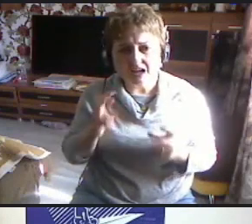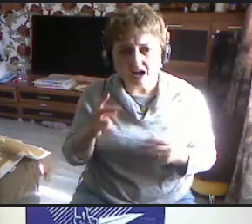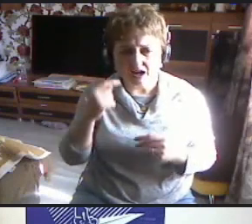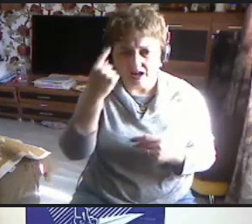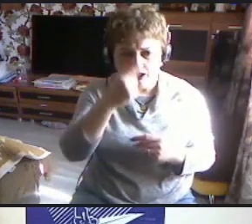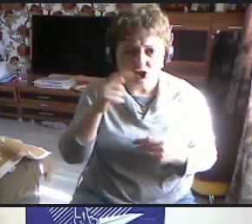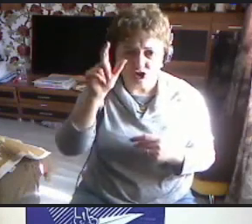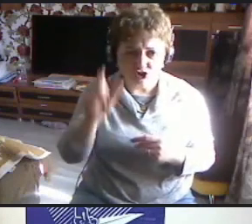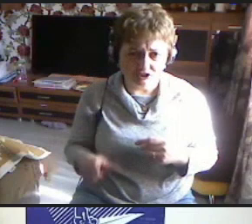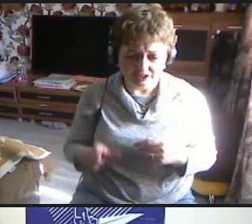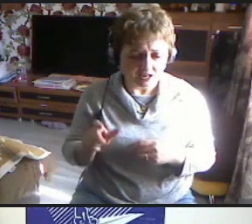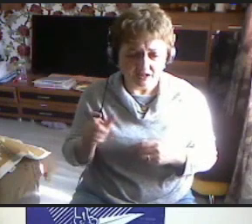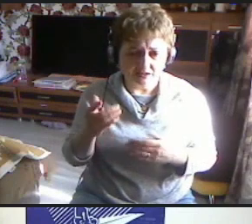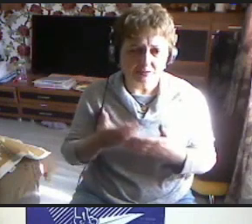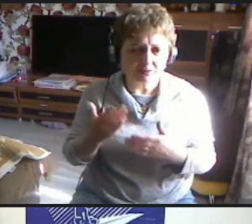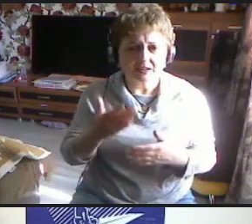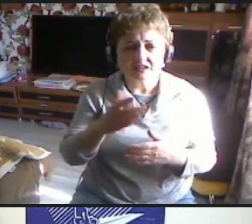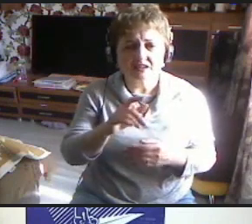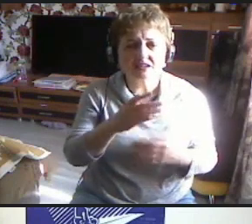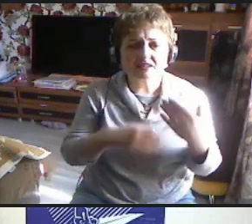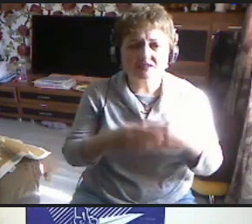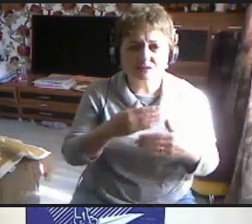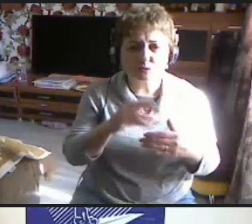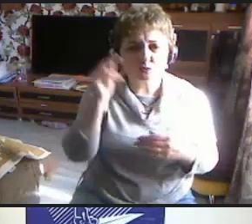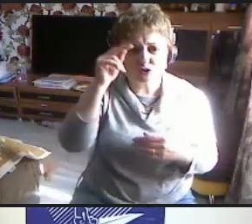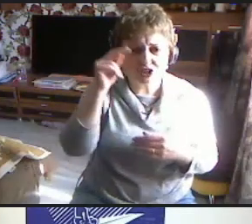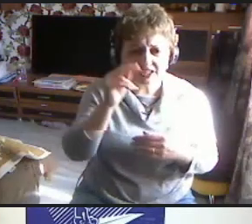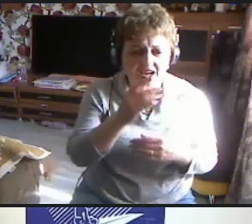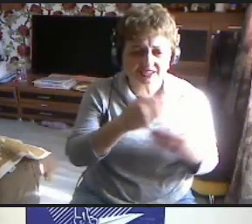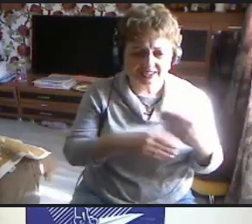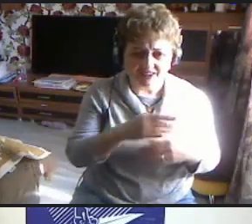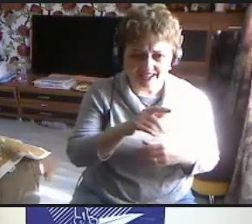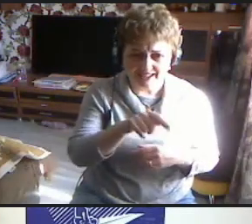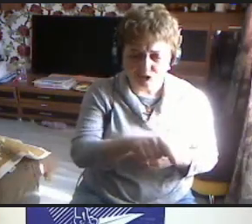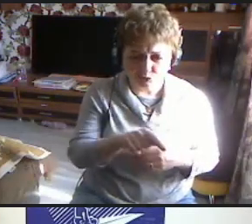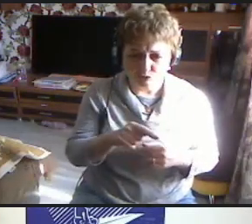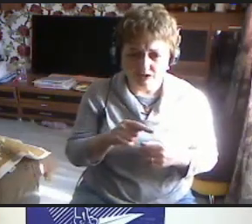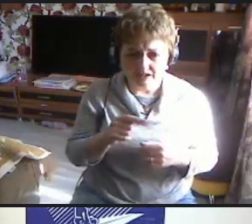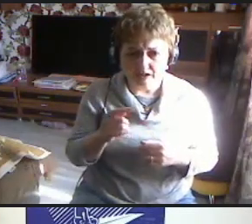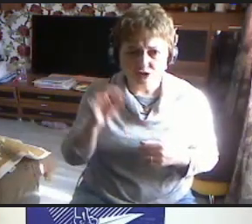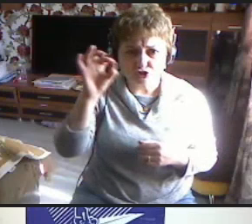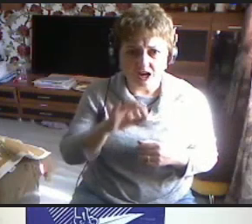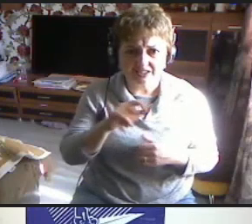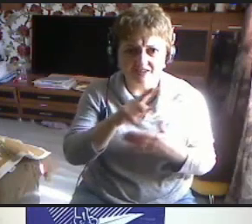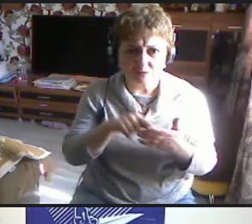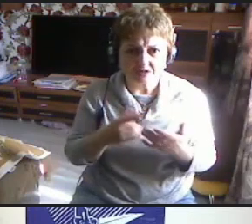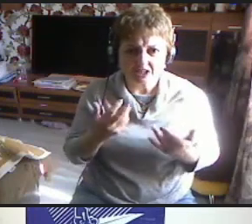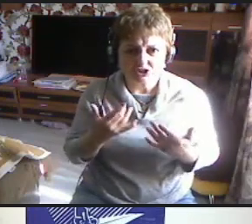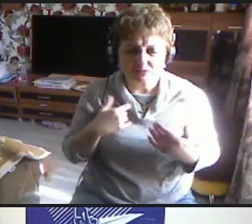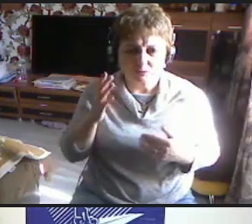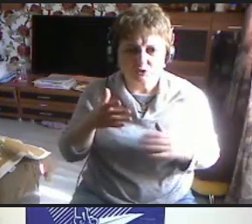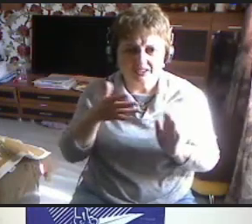ученика с инвалидностью. Очень часто встает вопрос, зачем я буду тратить силы, если все